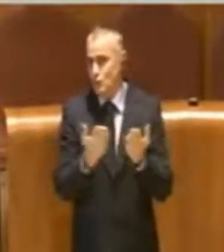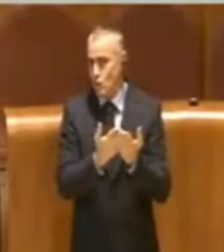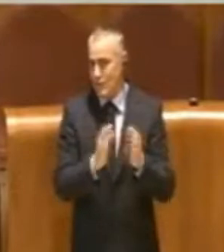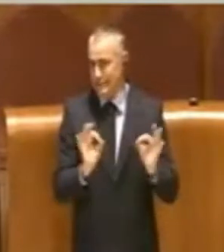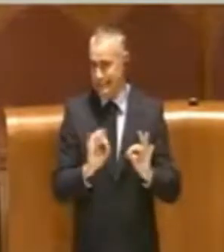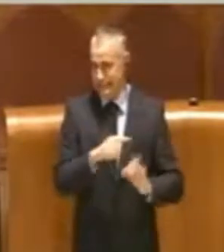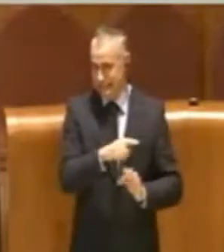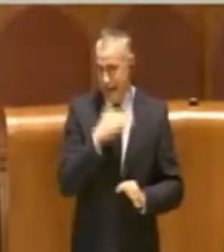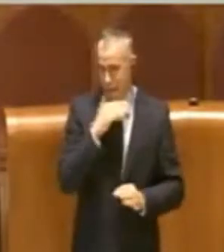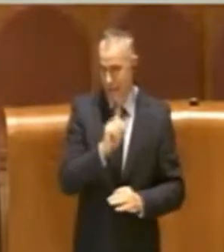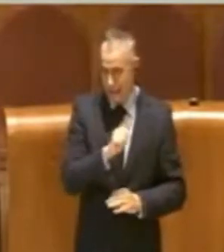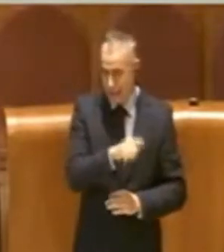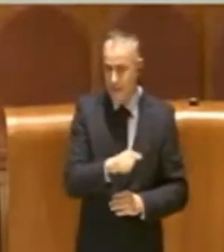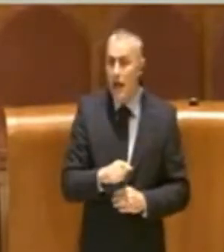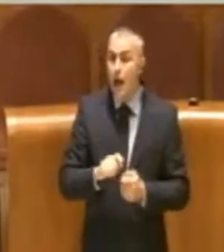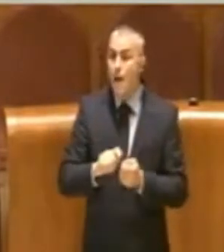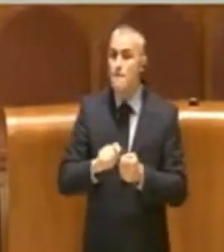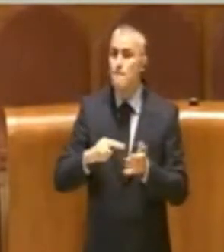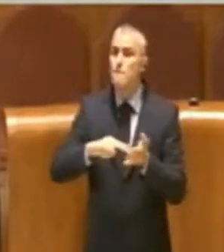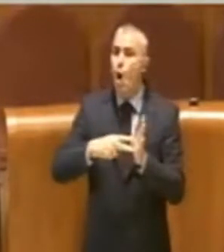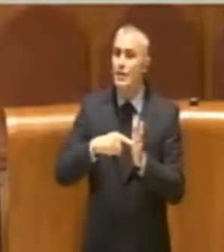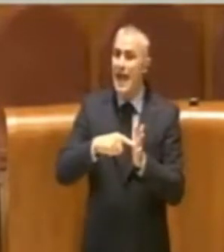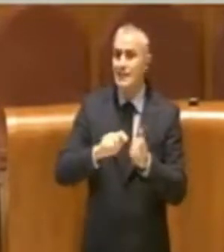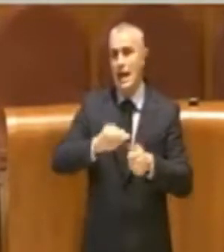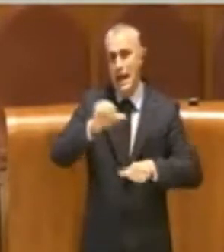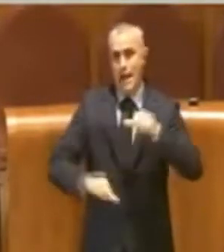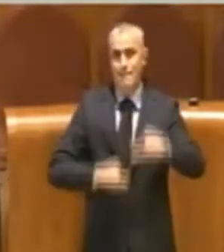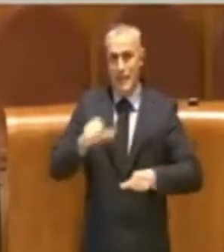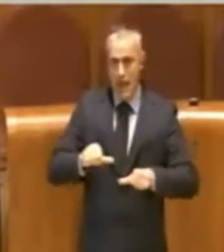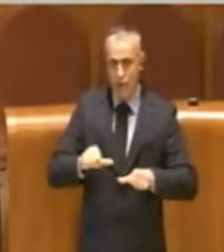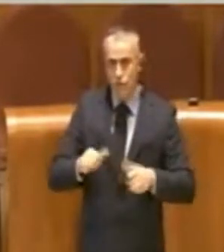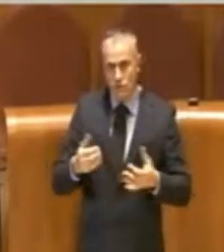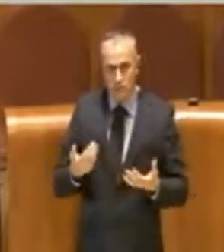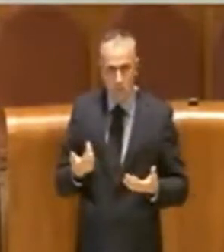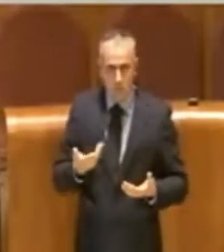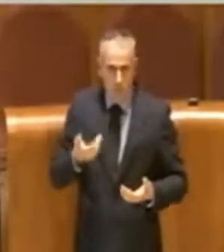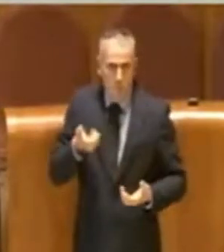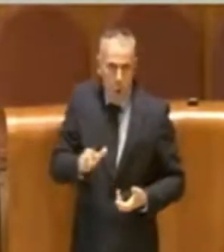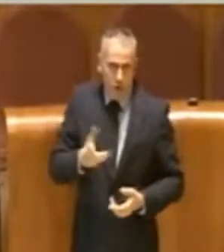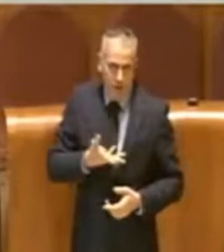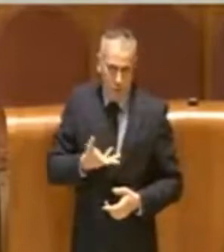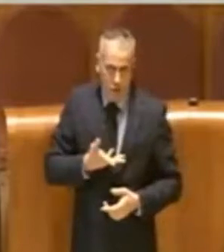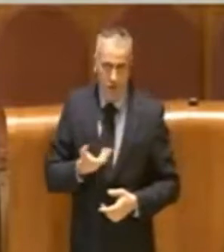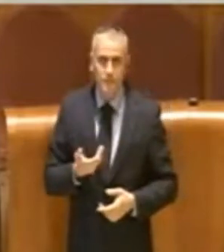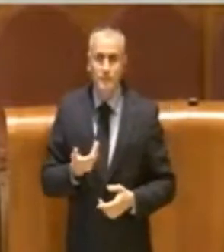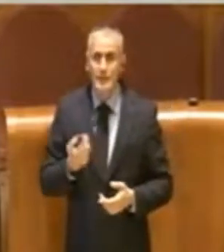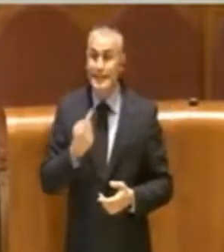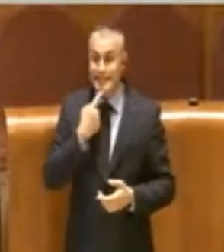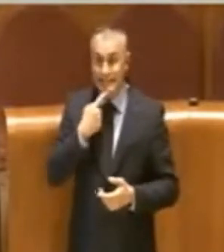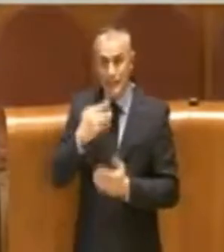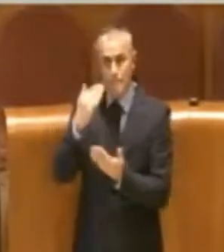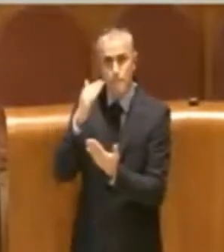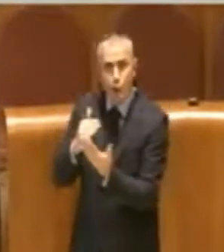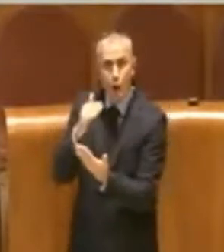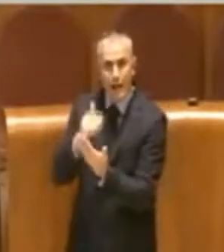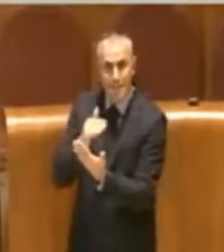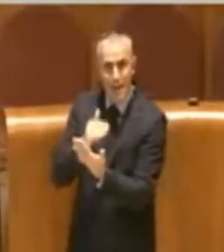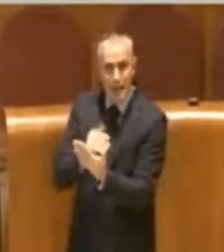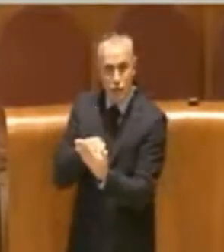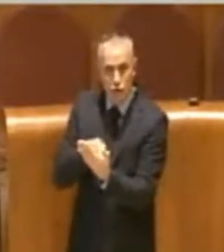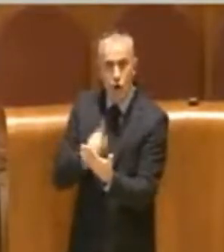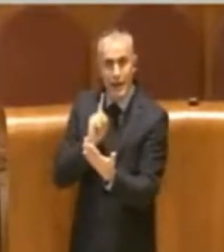dire questo perché ha anche un senso. Chi deve fare la programmazione deve